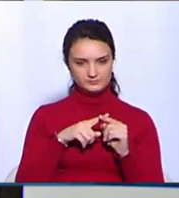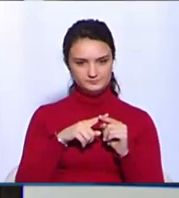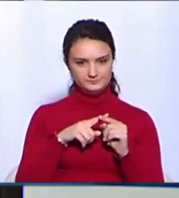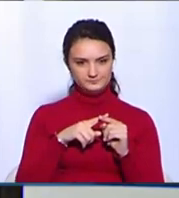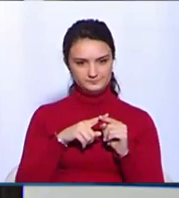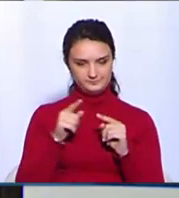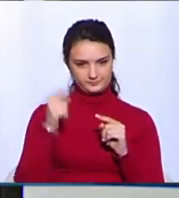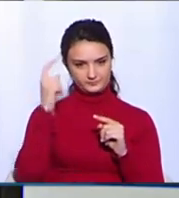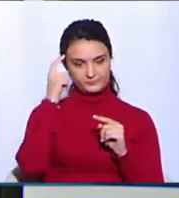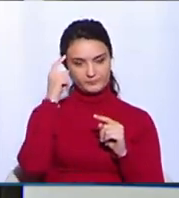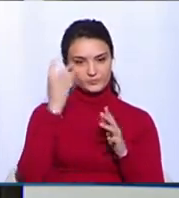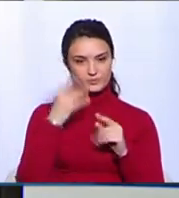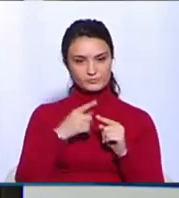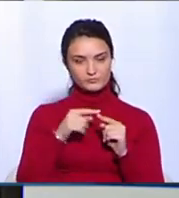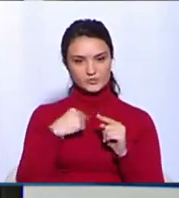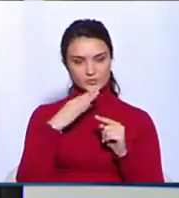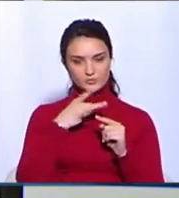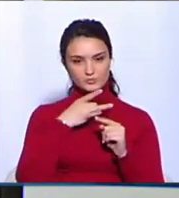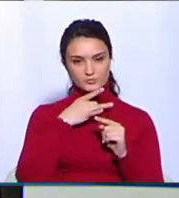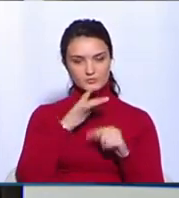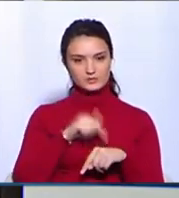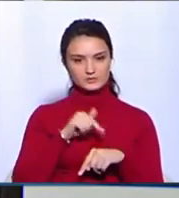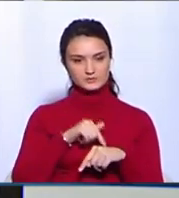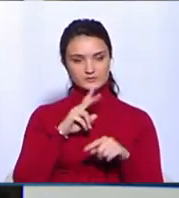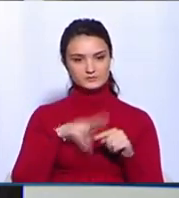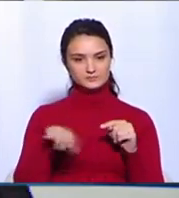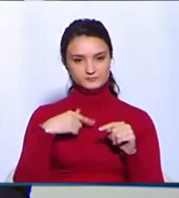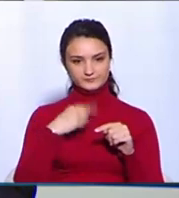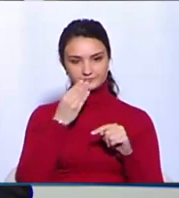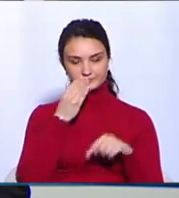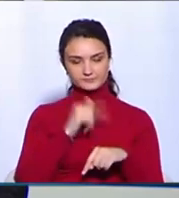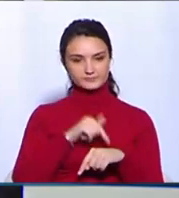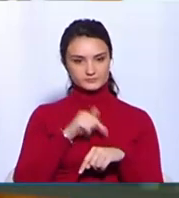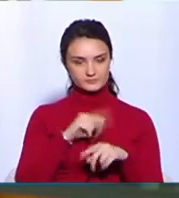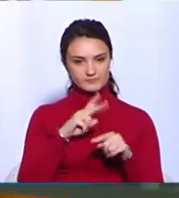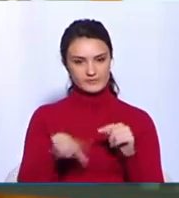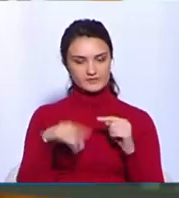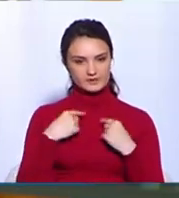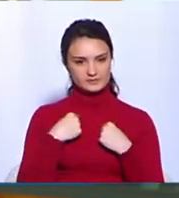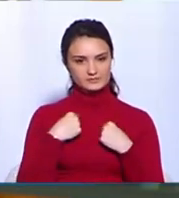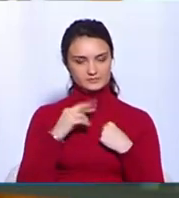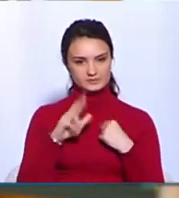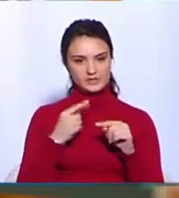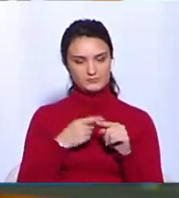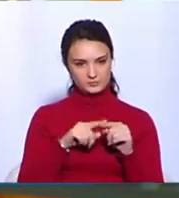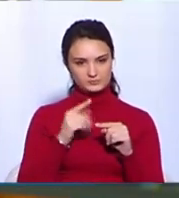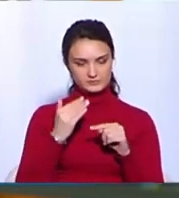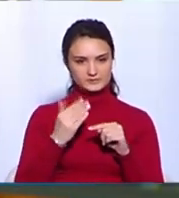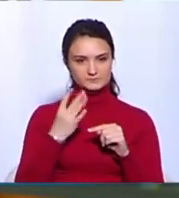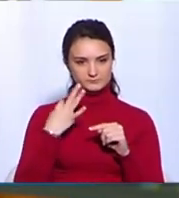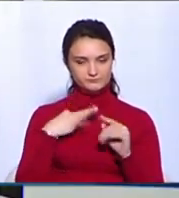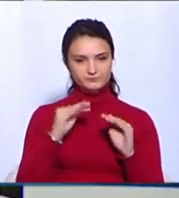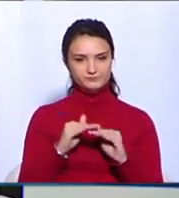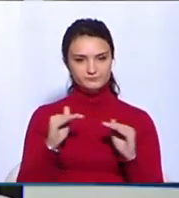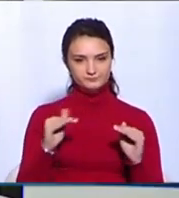აი ეს უბანი თუ წახალისებულია, მე წყურვილის განცდას დავკარგავ, მე კვების განცდას დავკარგავ და ამიტომ თქვენ